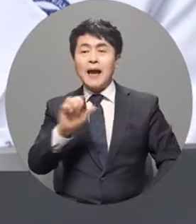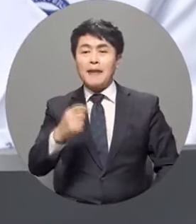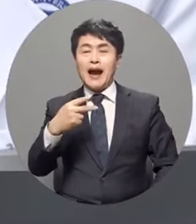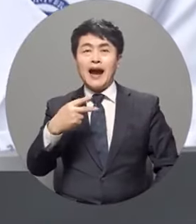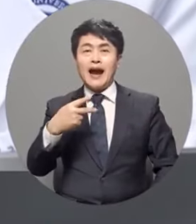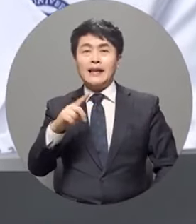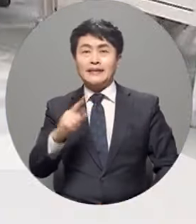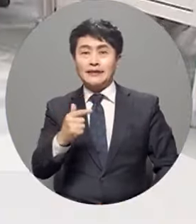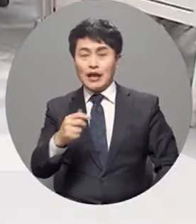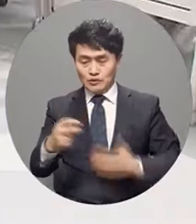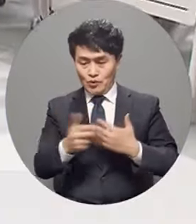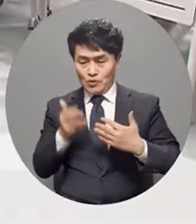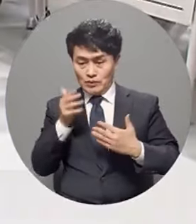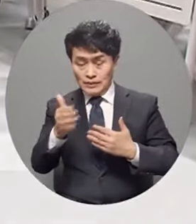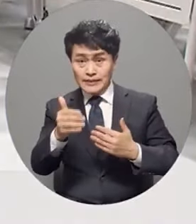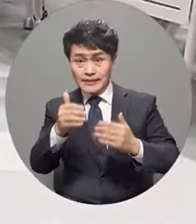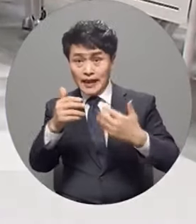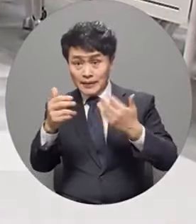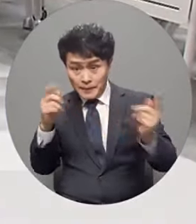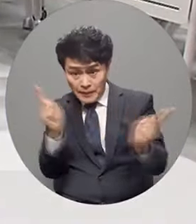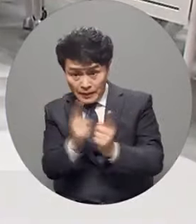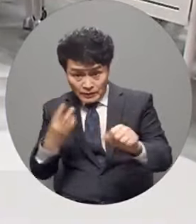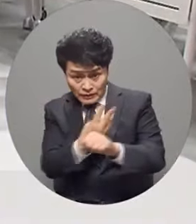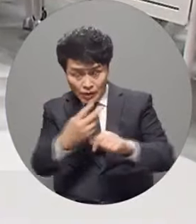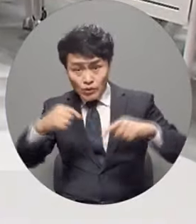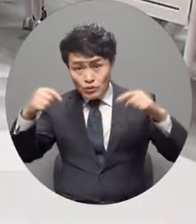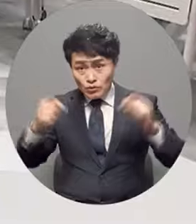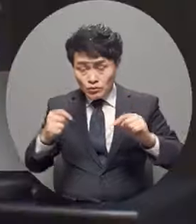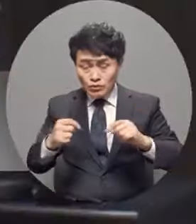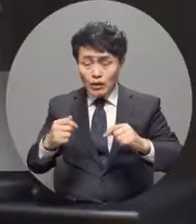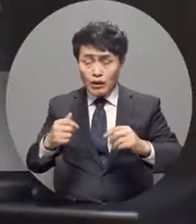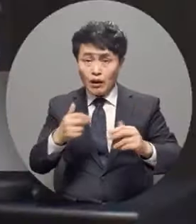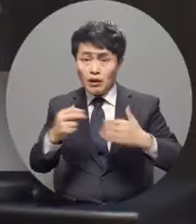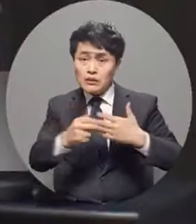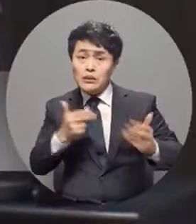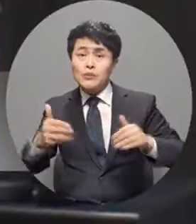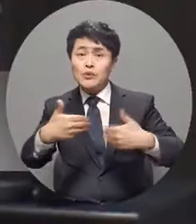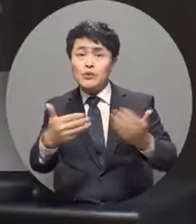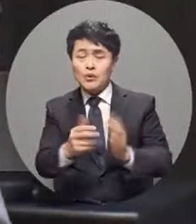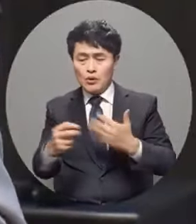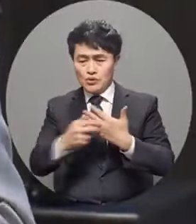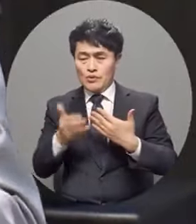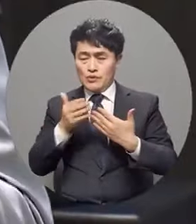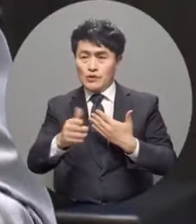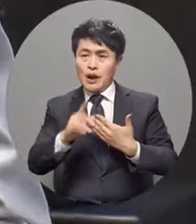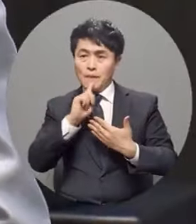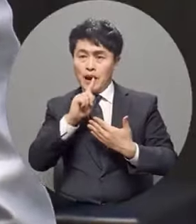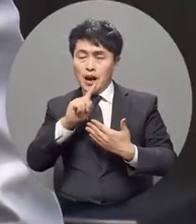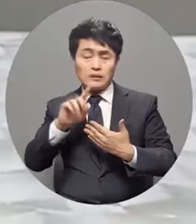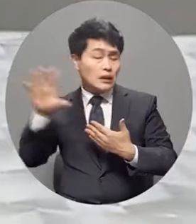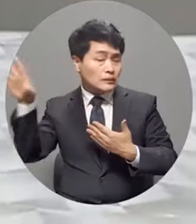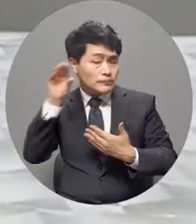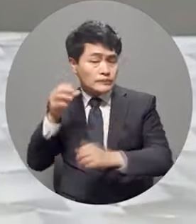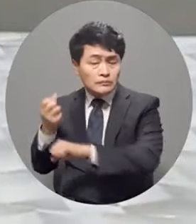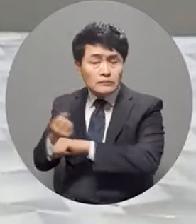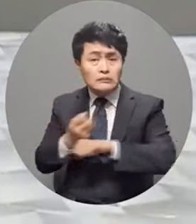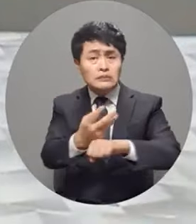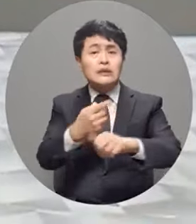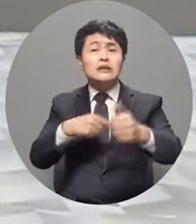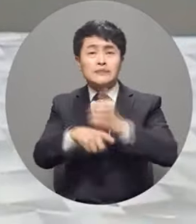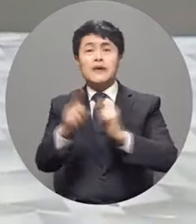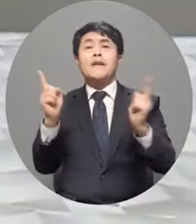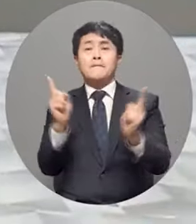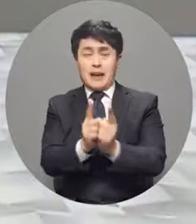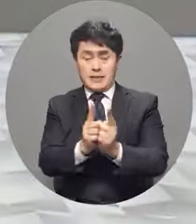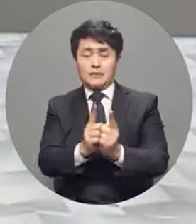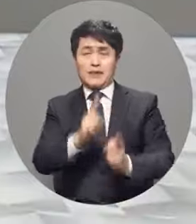전공의 대표의 만남. 3시간의 회의를 끝낸 의사협회 비대위는 전공의들의 목소리를 직접 전달한 것으로 의미 있는